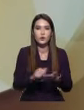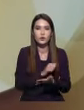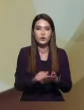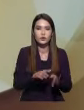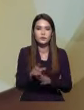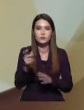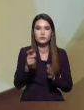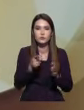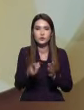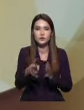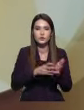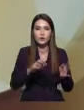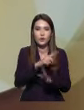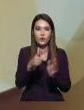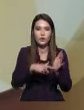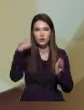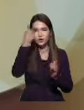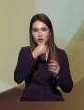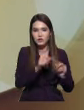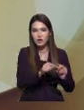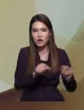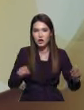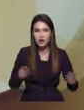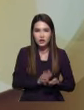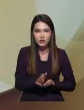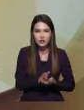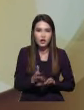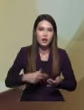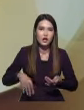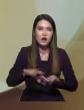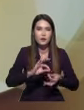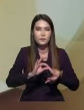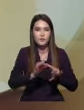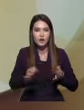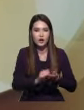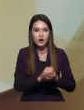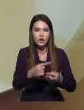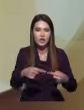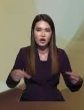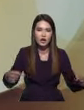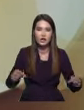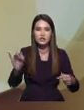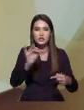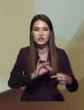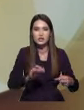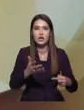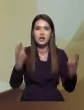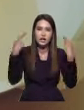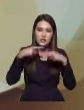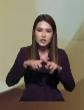1917 жылдан басталады. Партия құжаттары, өзіміздің жергілікті атқару органдарының құжаттары, ғылыми-техникалық